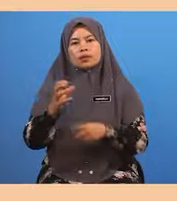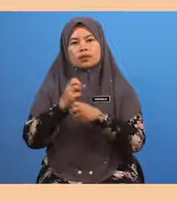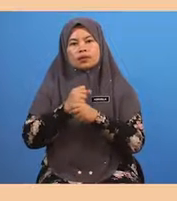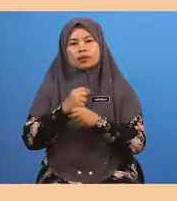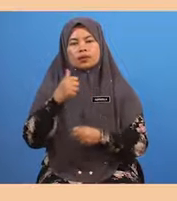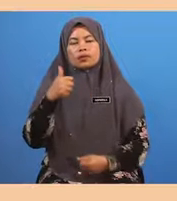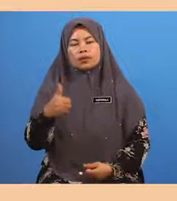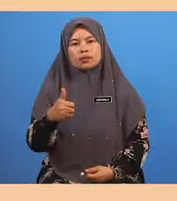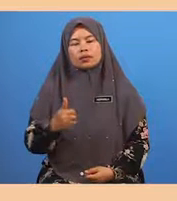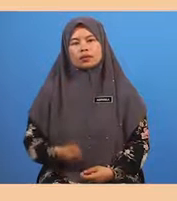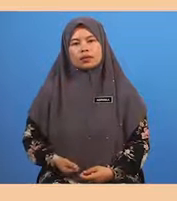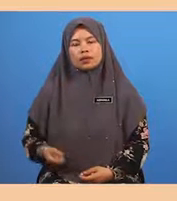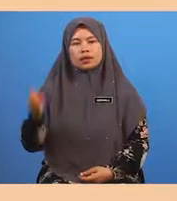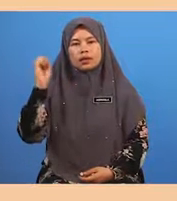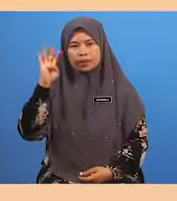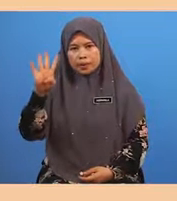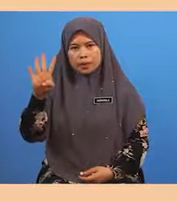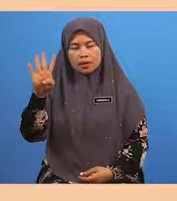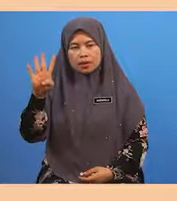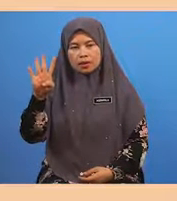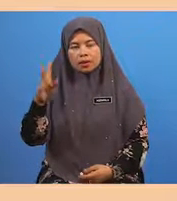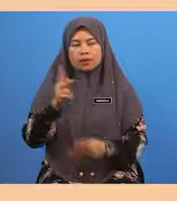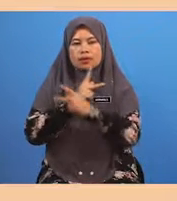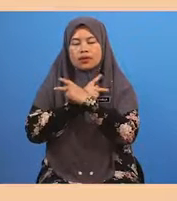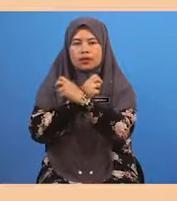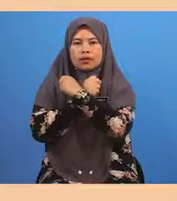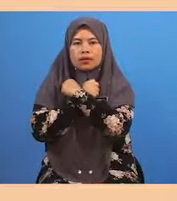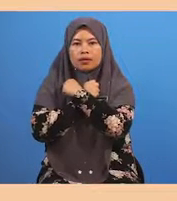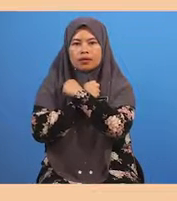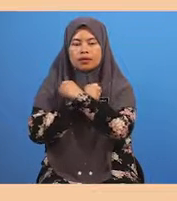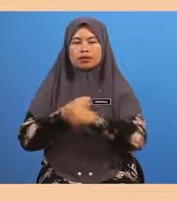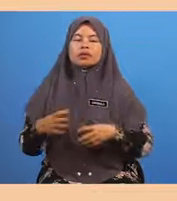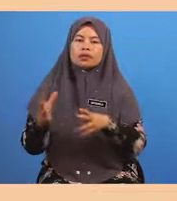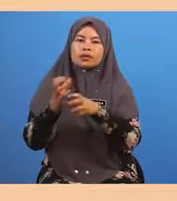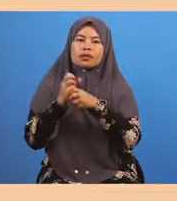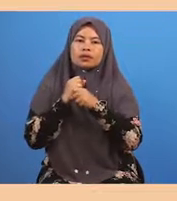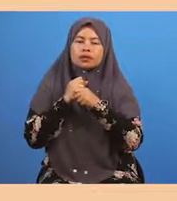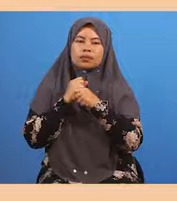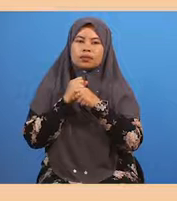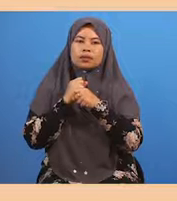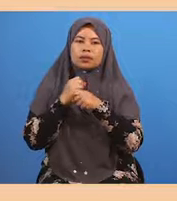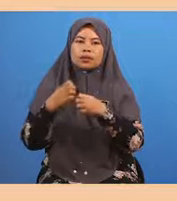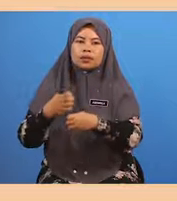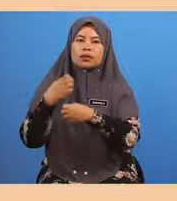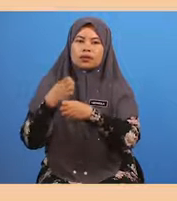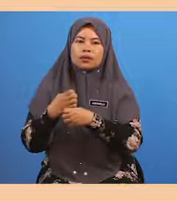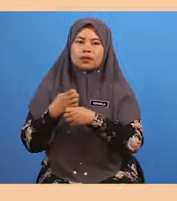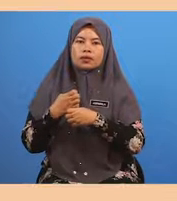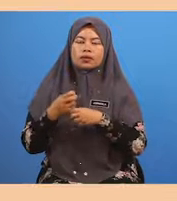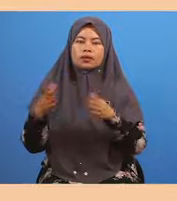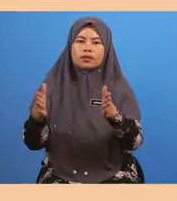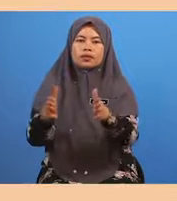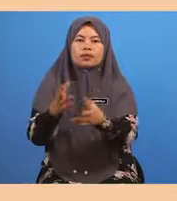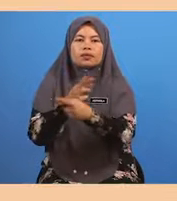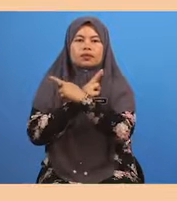Hikmah keempat, kasih sayang yang dipupuk melalui hubungan ukhuwah ini dapat mengeratkan hubungan silaturahim, di mana kita